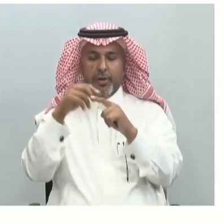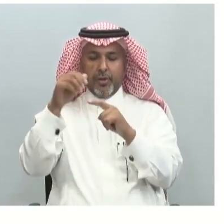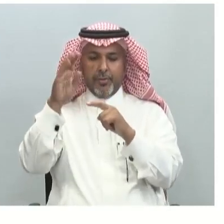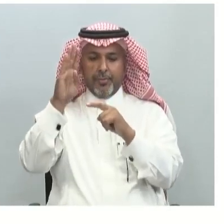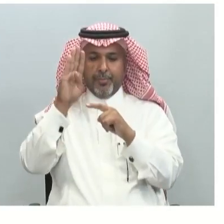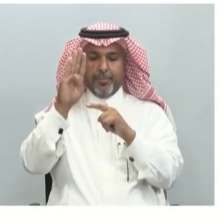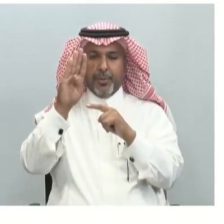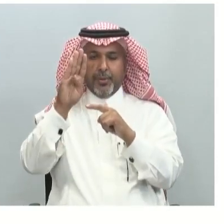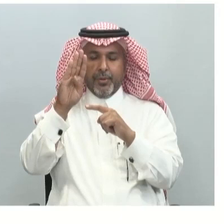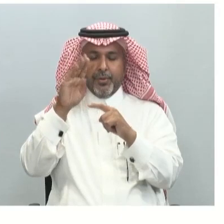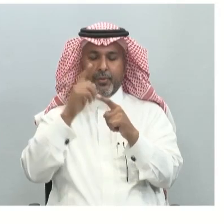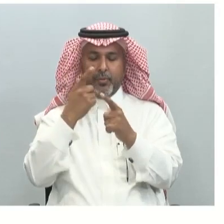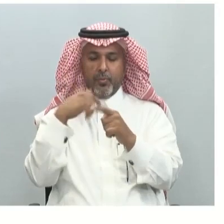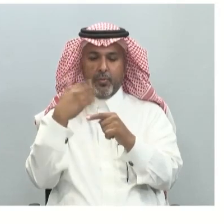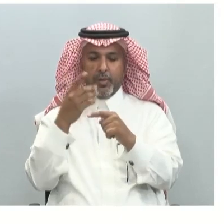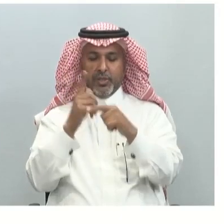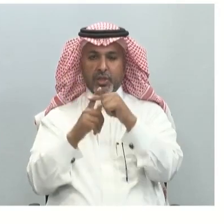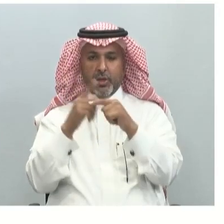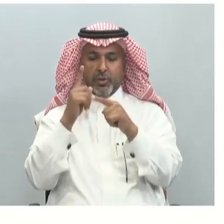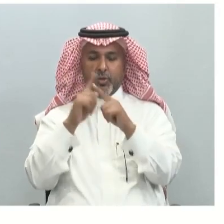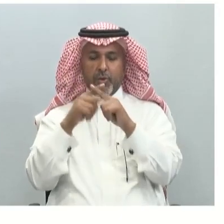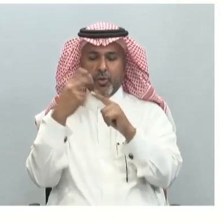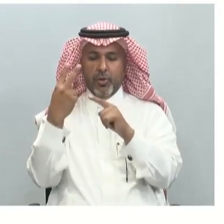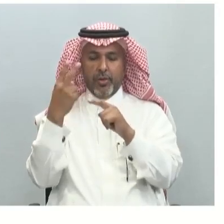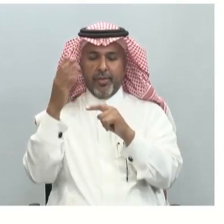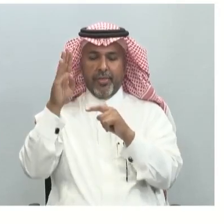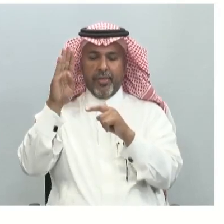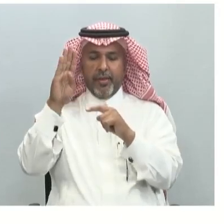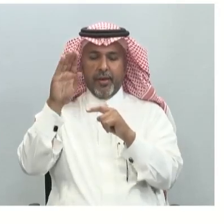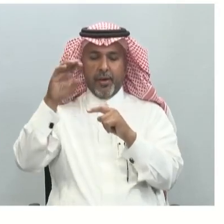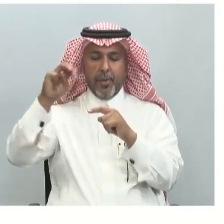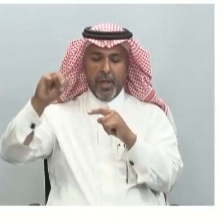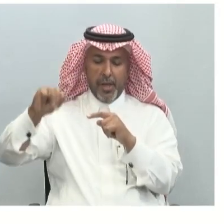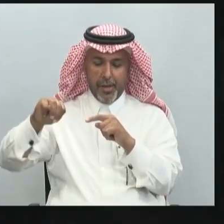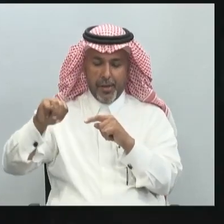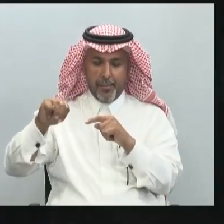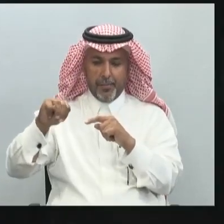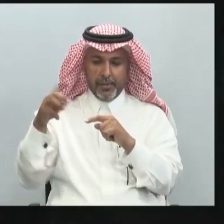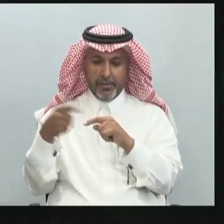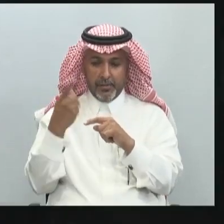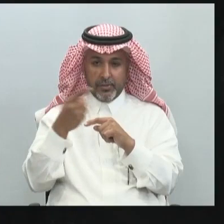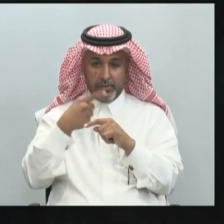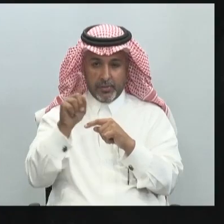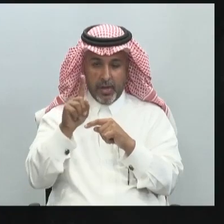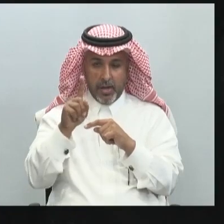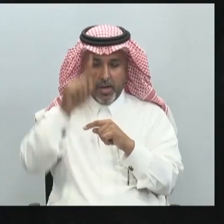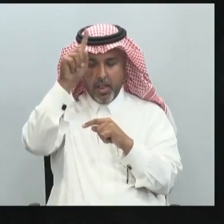في اي في اثنين في بي في اثنين في ام يعني اثنين تنضربت في ايه وبي و ام بس ثلاث مرات خطا ايضا